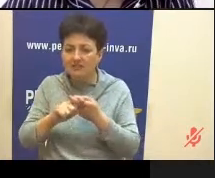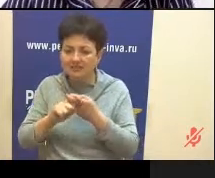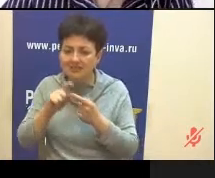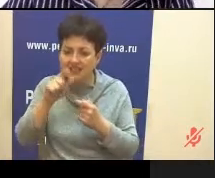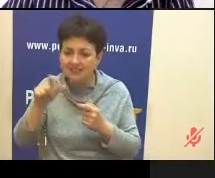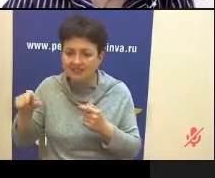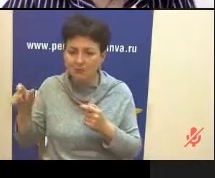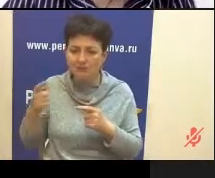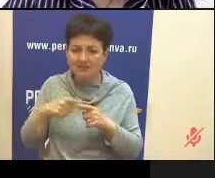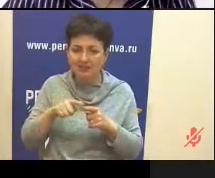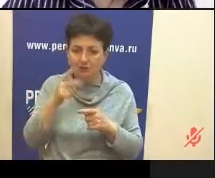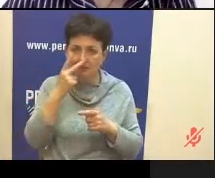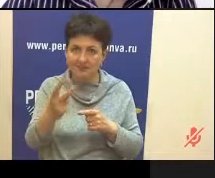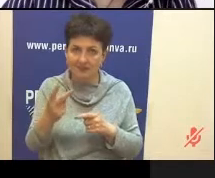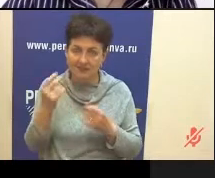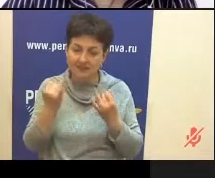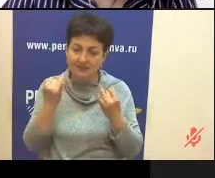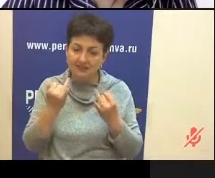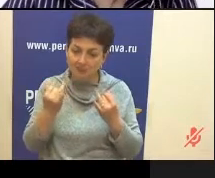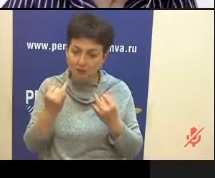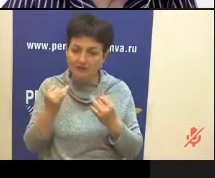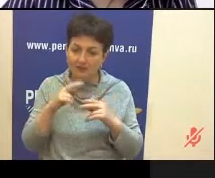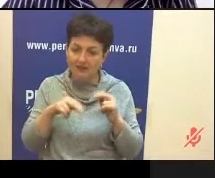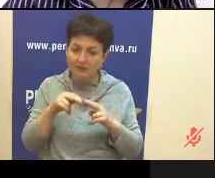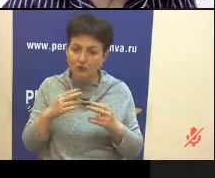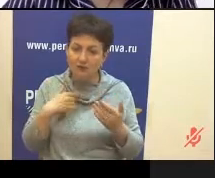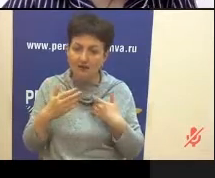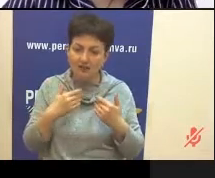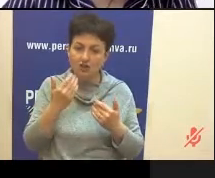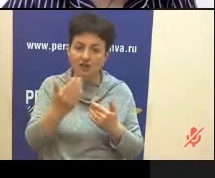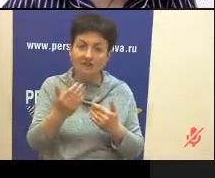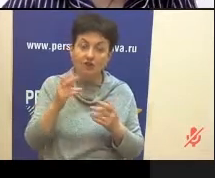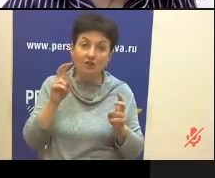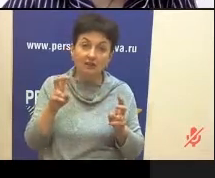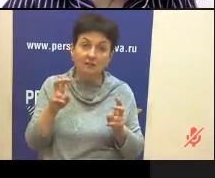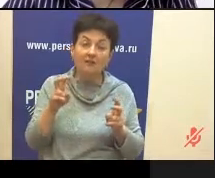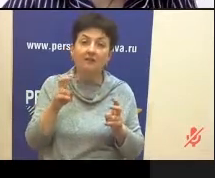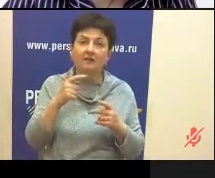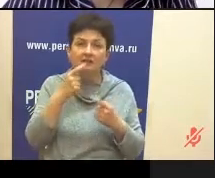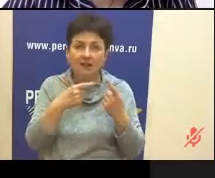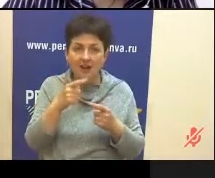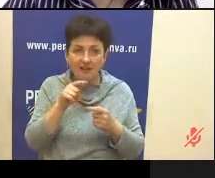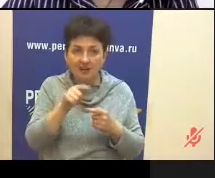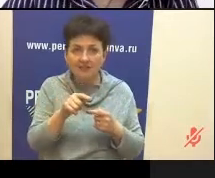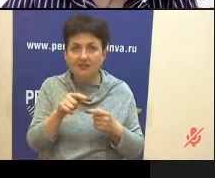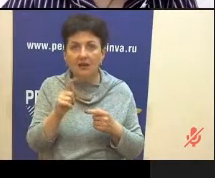Попробуйте связываться с людьми, которые вы видите заинтересованно настроены по отношению к вашей